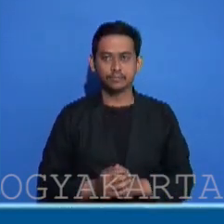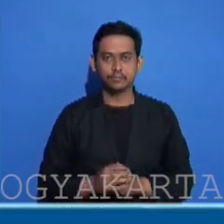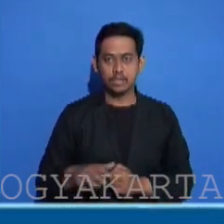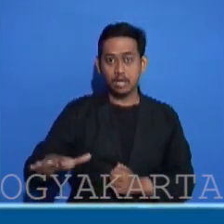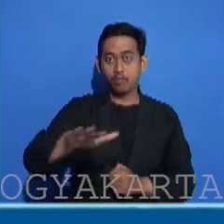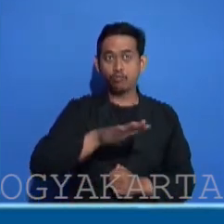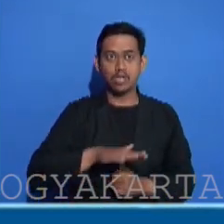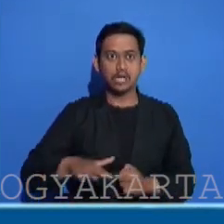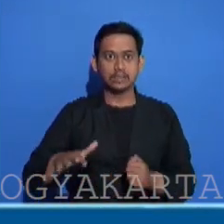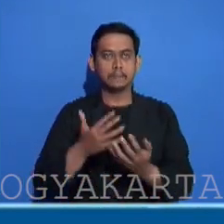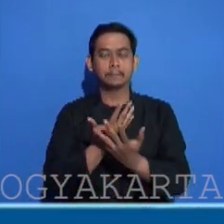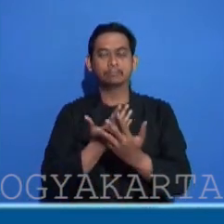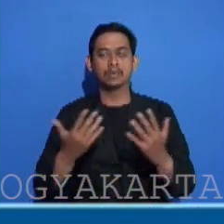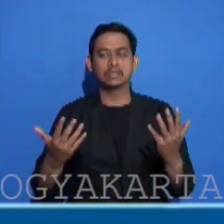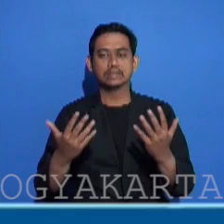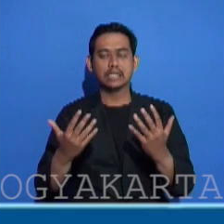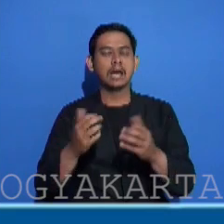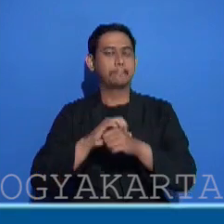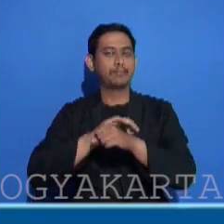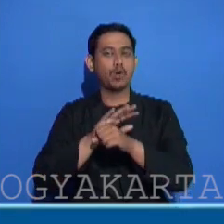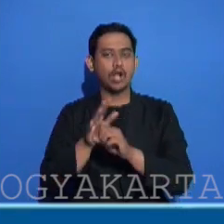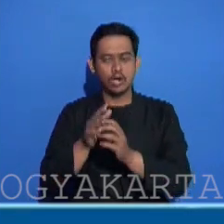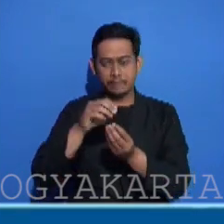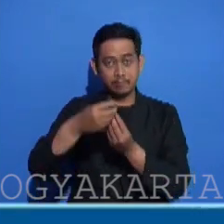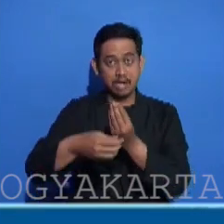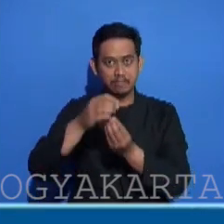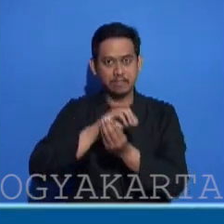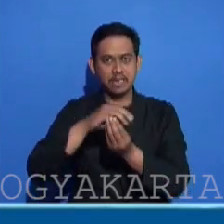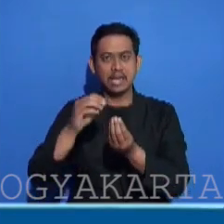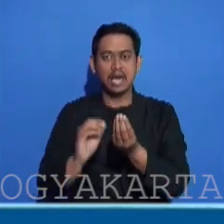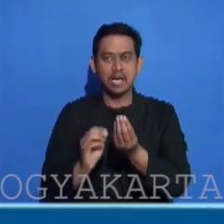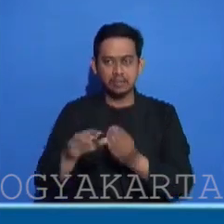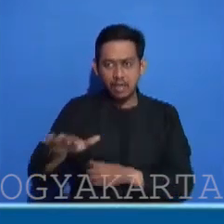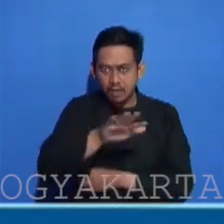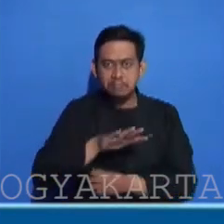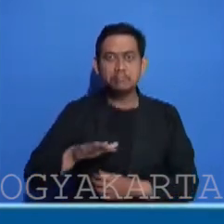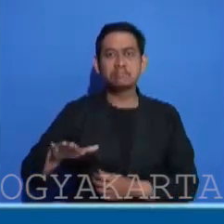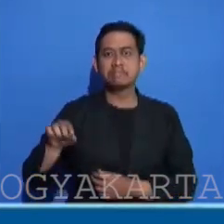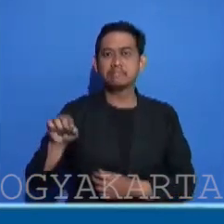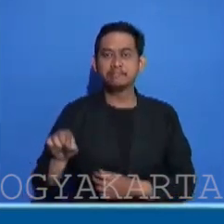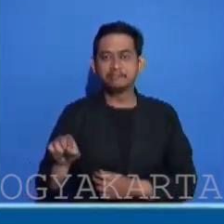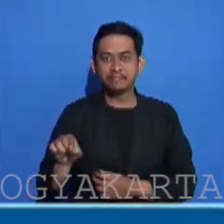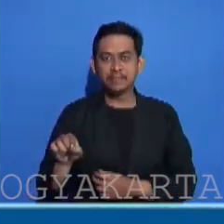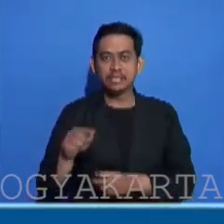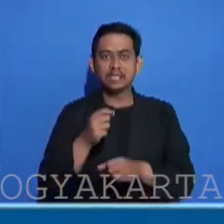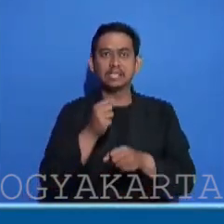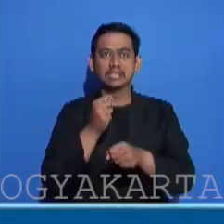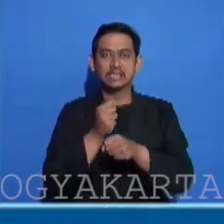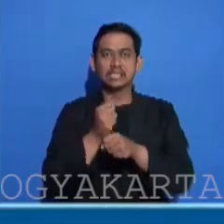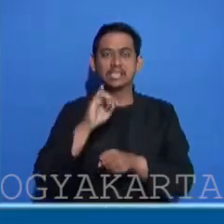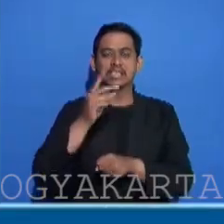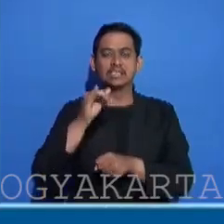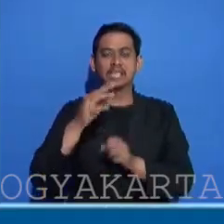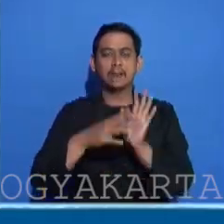warganipun kata ingkang budidaya tanaman buah pisang ijo meniko ing lalat dan Dusun balak pendoworejo Girimulyo Kulon Progo